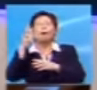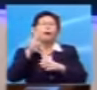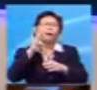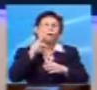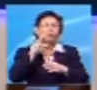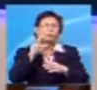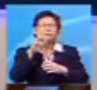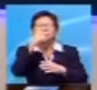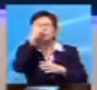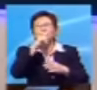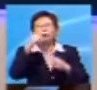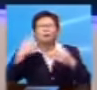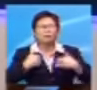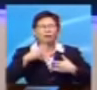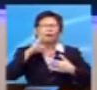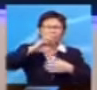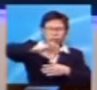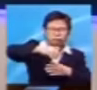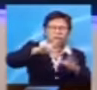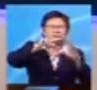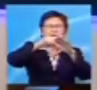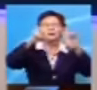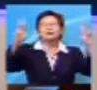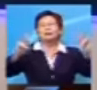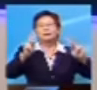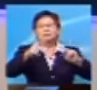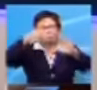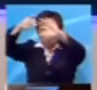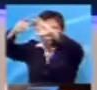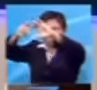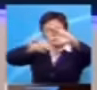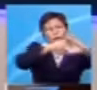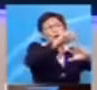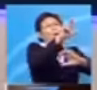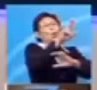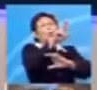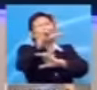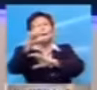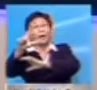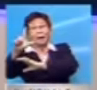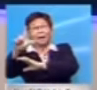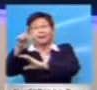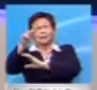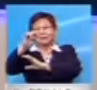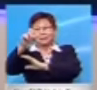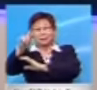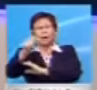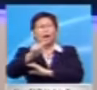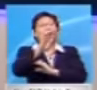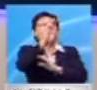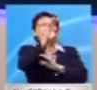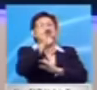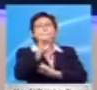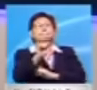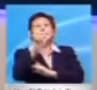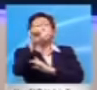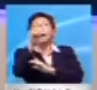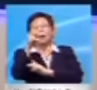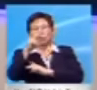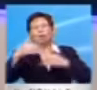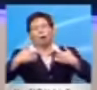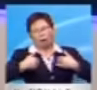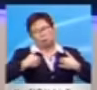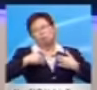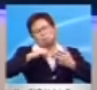gangguan air sejak khamis tinjauan RTM ke sekitar hulu langat hari ini mendapati hanya balakong yang masih terjejas dan